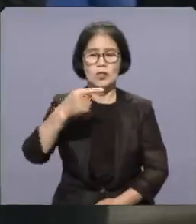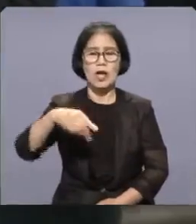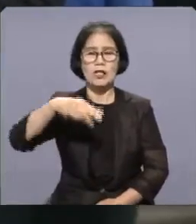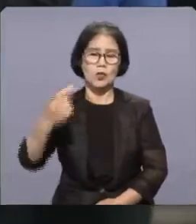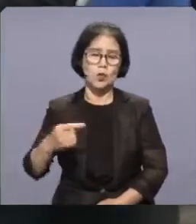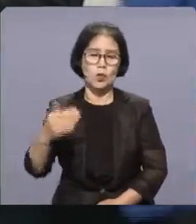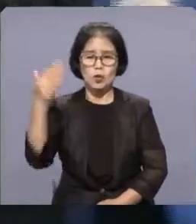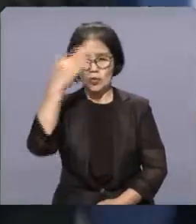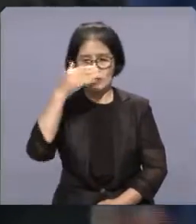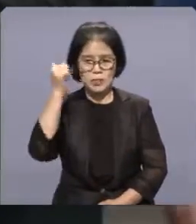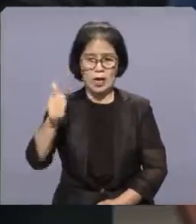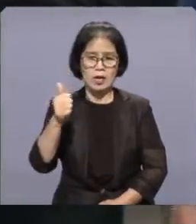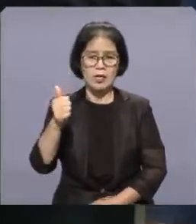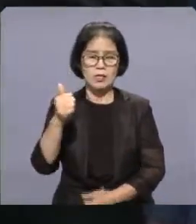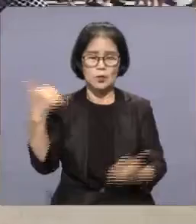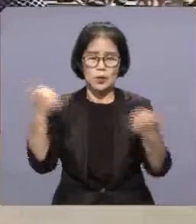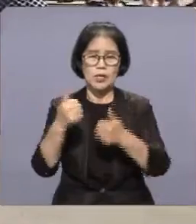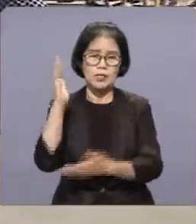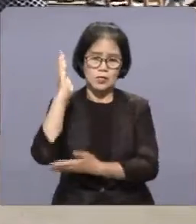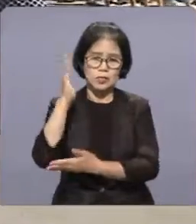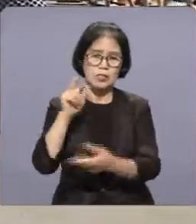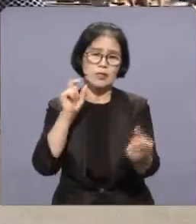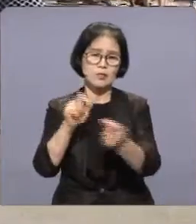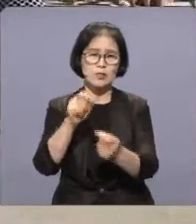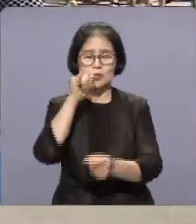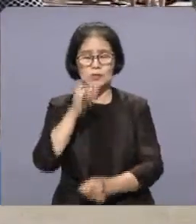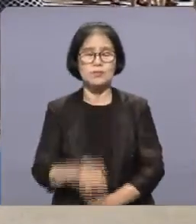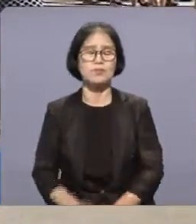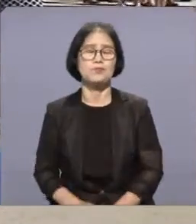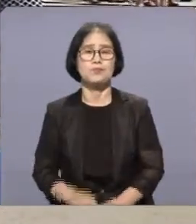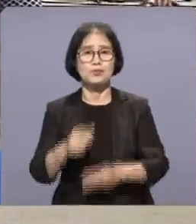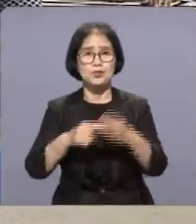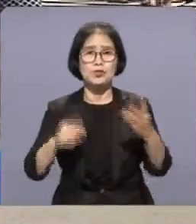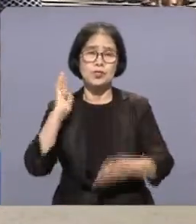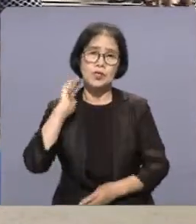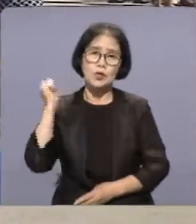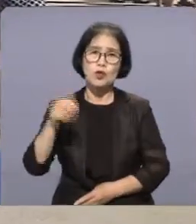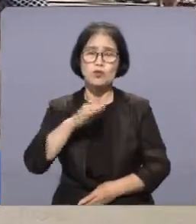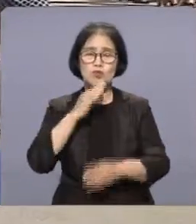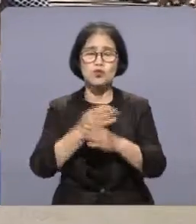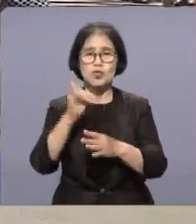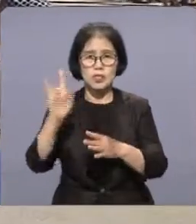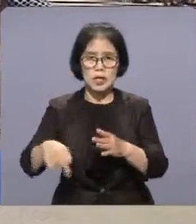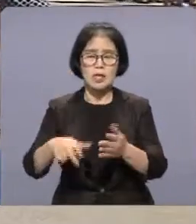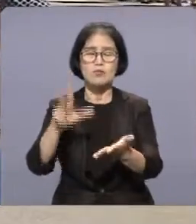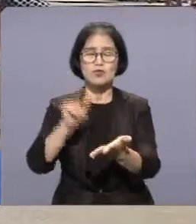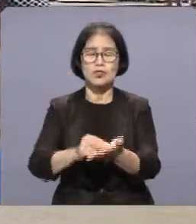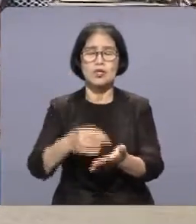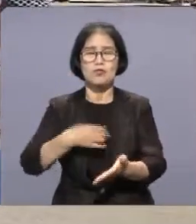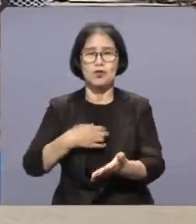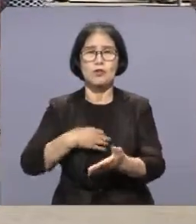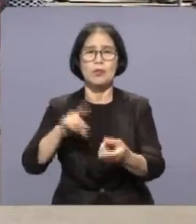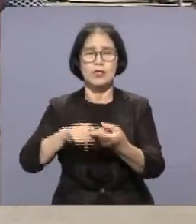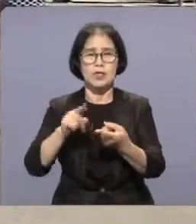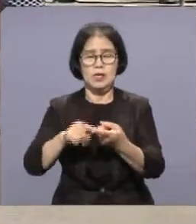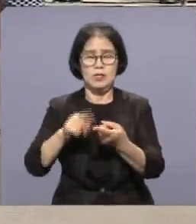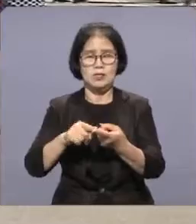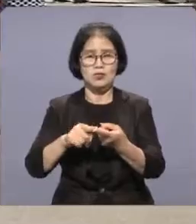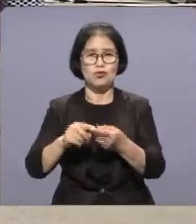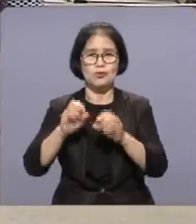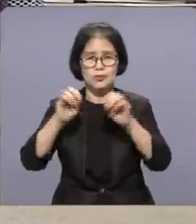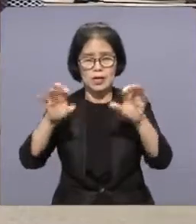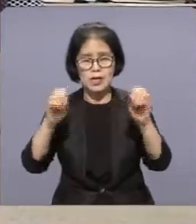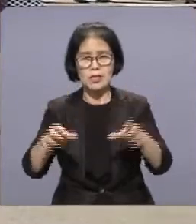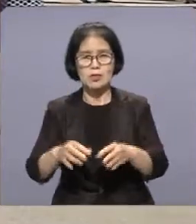정상회의 연설도 앞두고 있습니다. 윤석열 대통령은 북핵 문제의 위험성에 대해서도 공감대를 형성하고